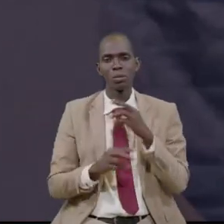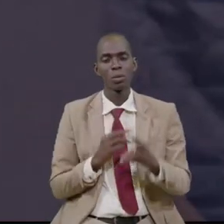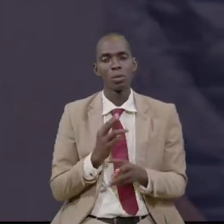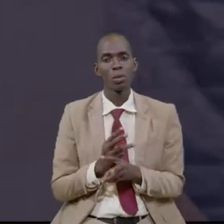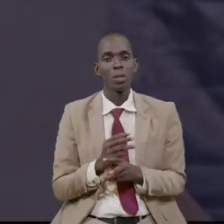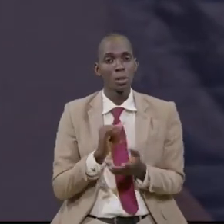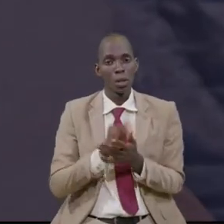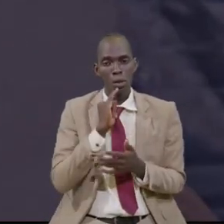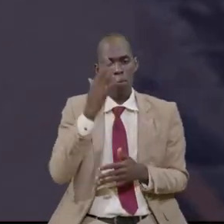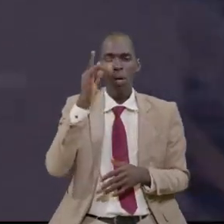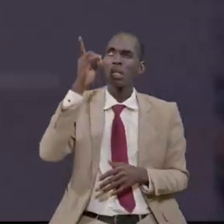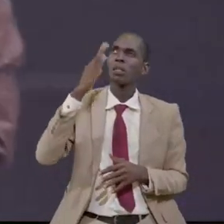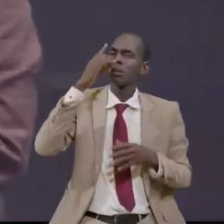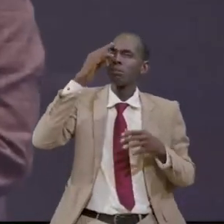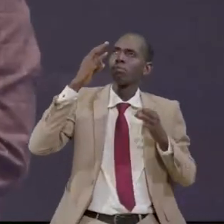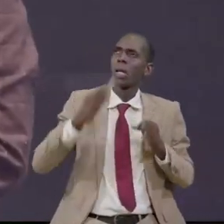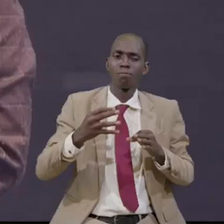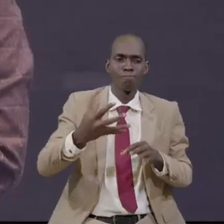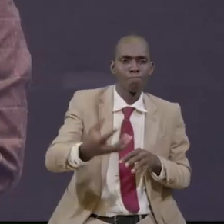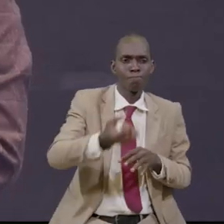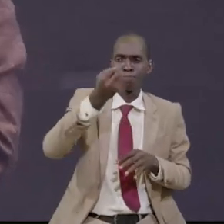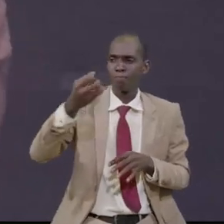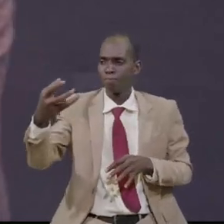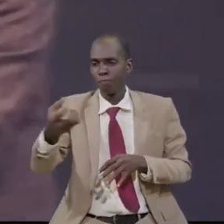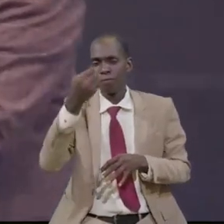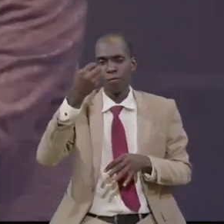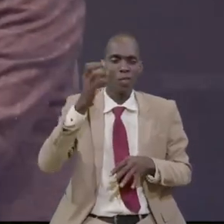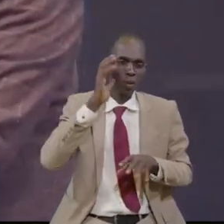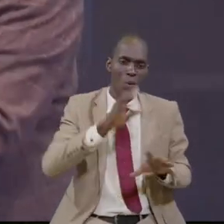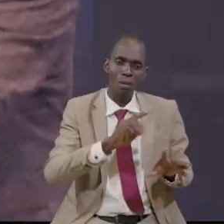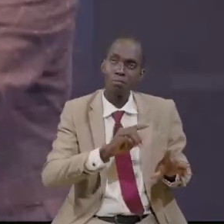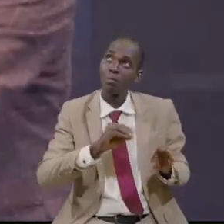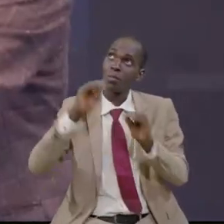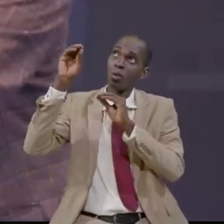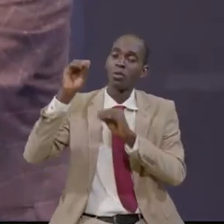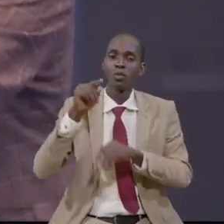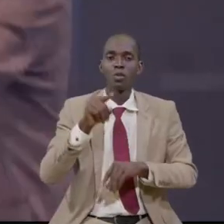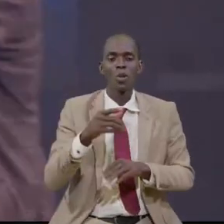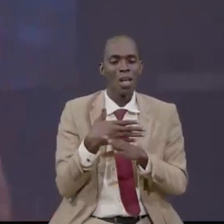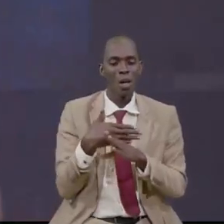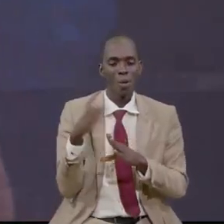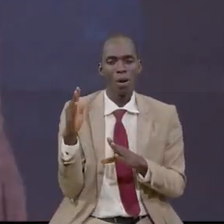je vais t'enlever d'ici. Il va vous transporter d'ici,